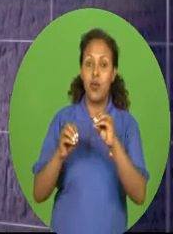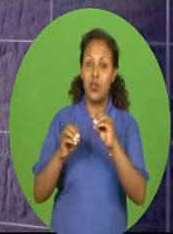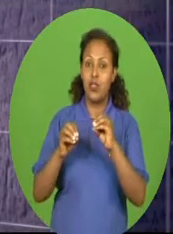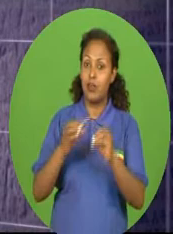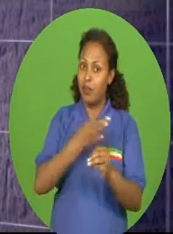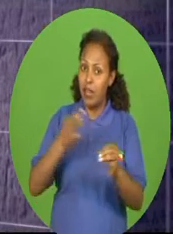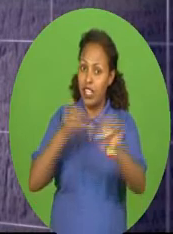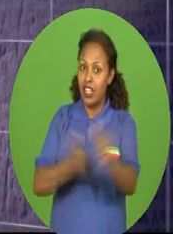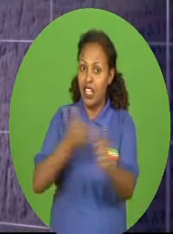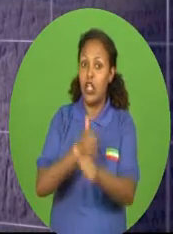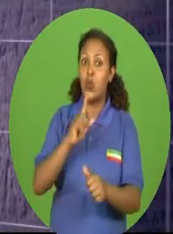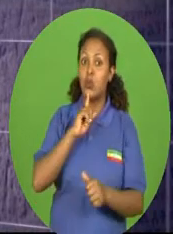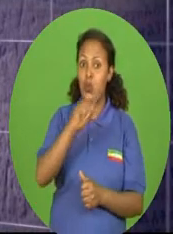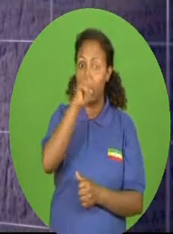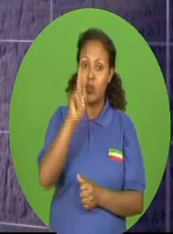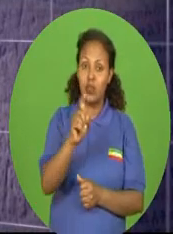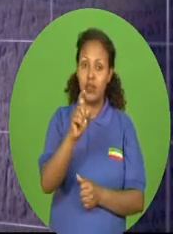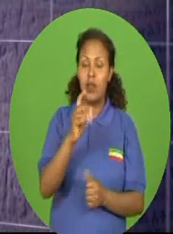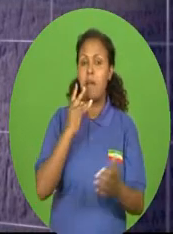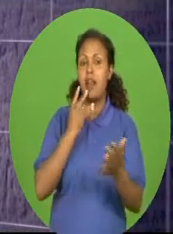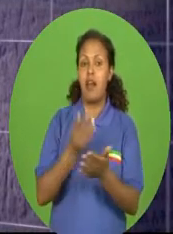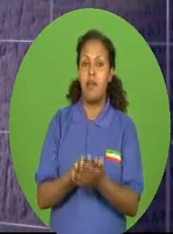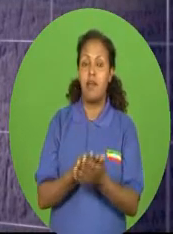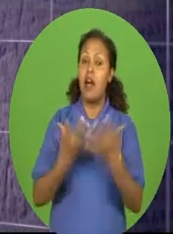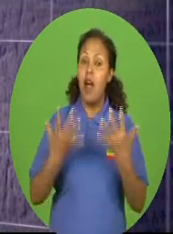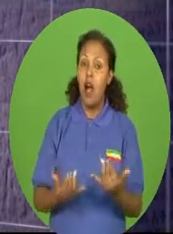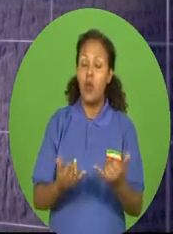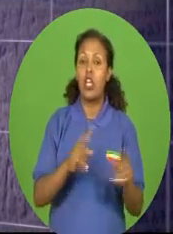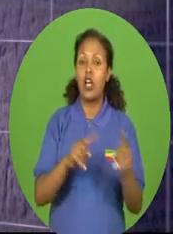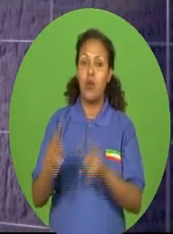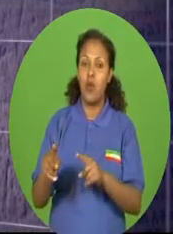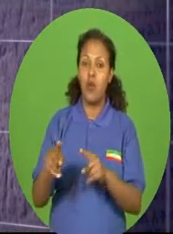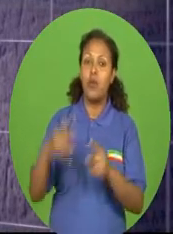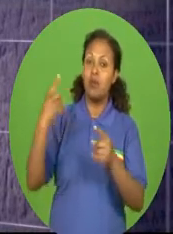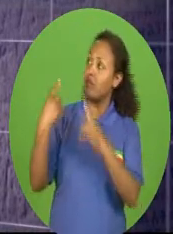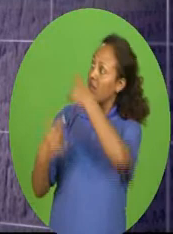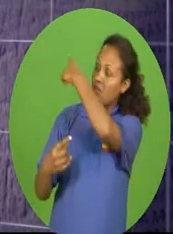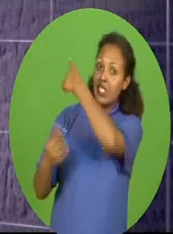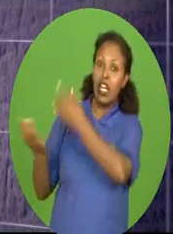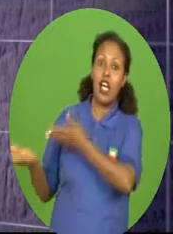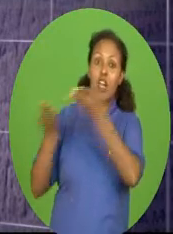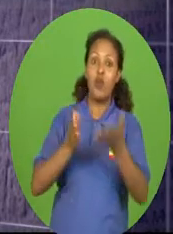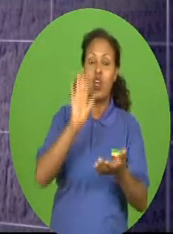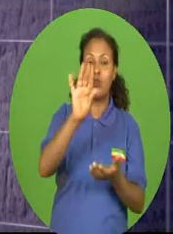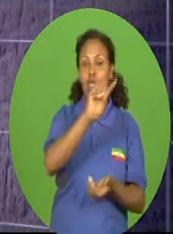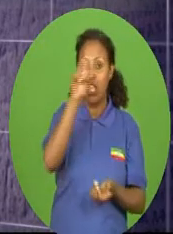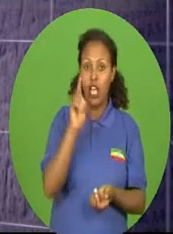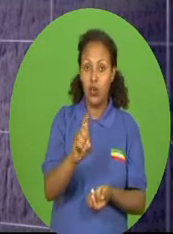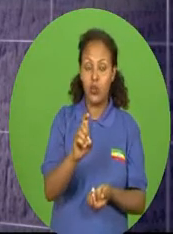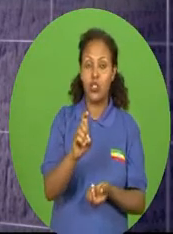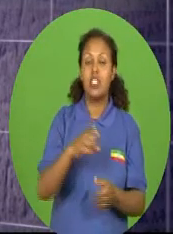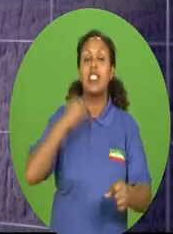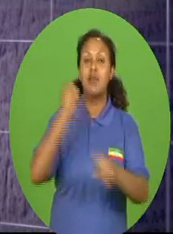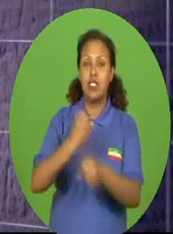ተማሪዎች በጥሞና እየተከታተላችሁ ነው? መልካም። አሁን ደግሞ በመስል ማሳያው ላይ